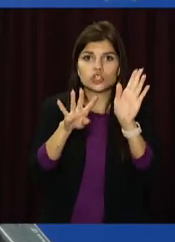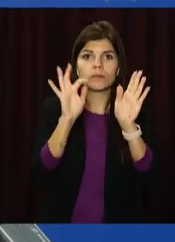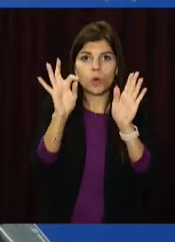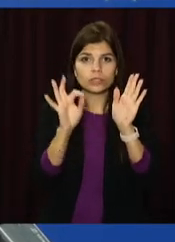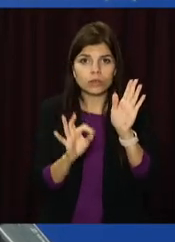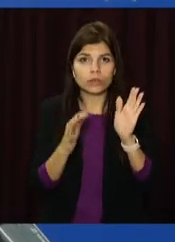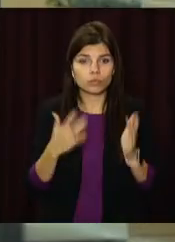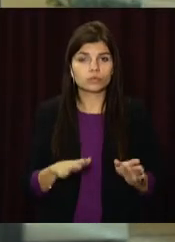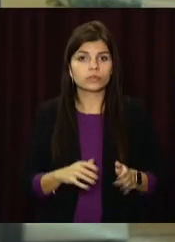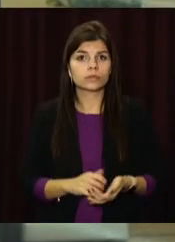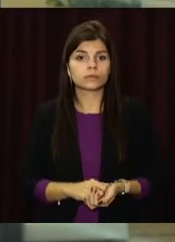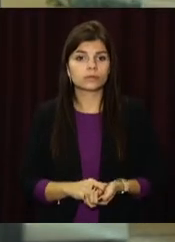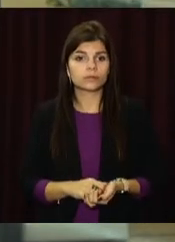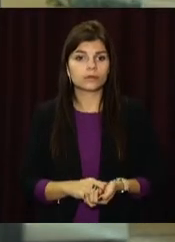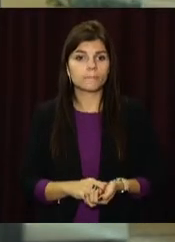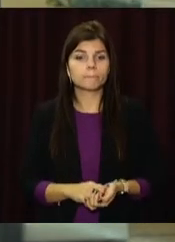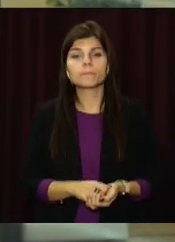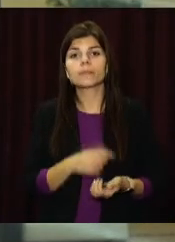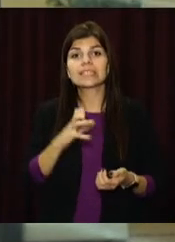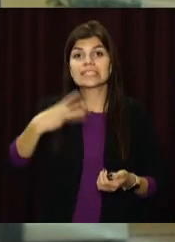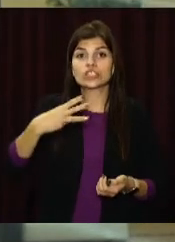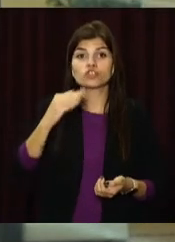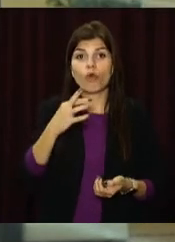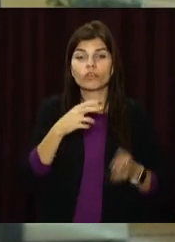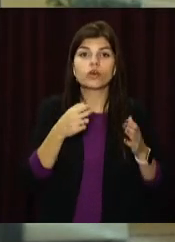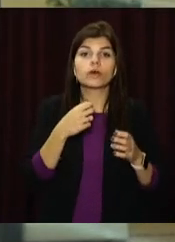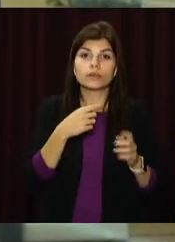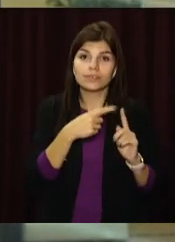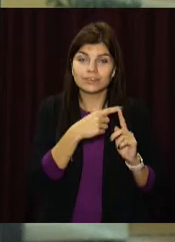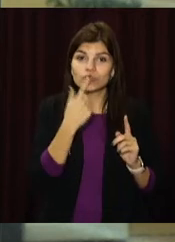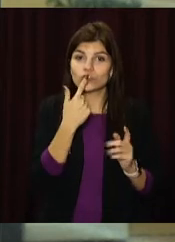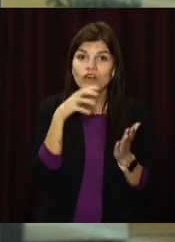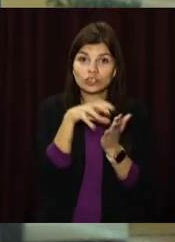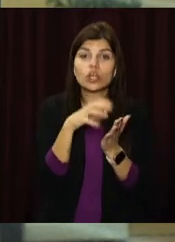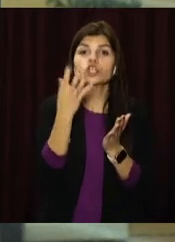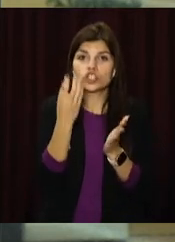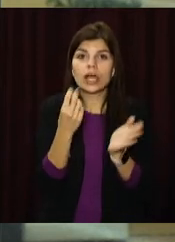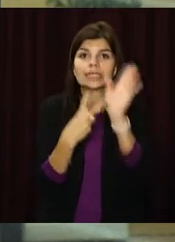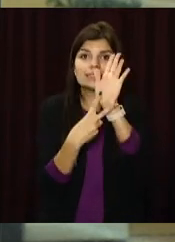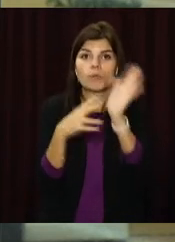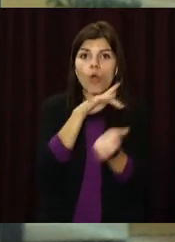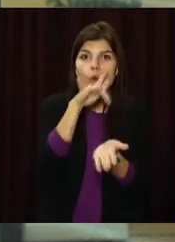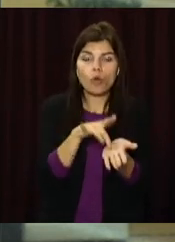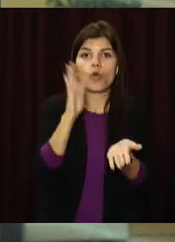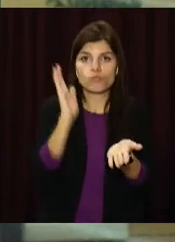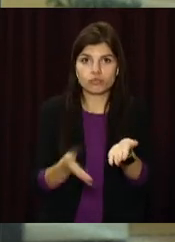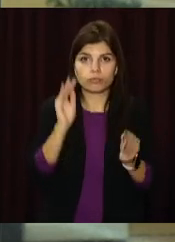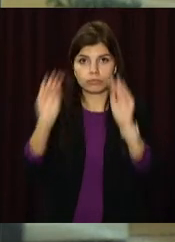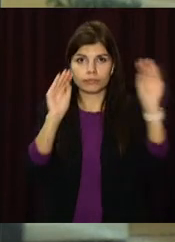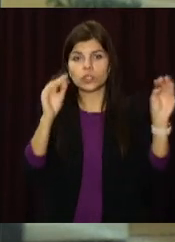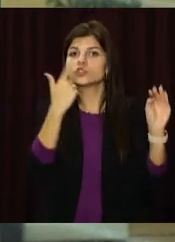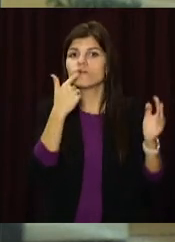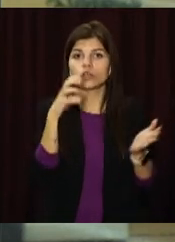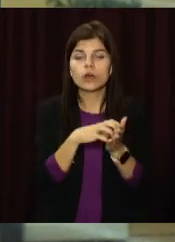74%. Із 30 жовтня до червоної зони карантину перейдуть ще 7 областей. Таке рішення